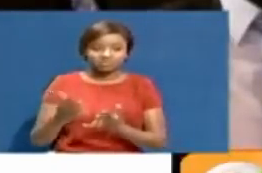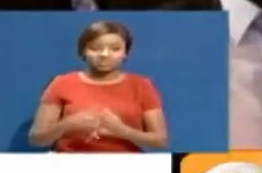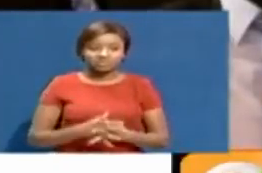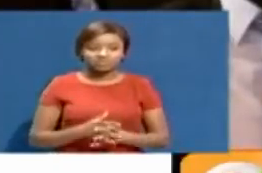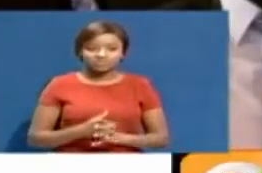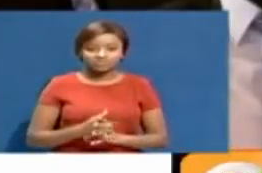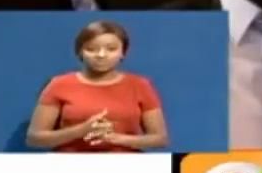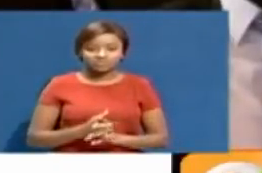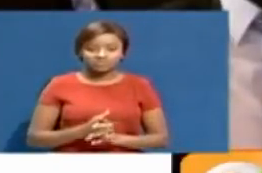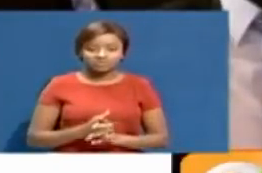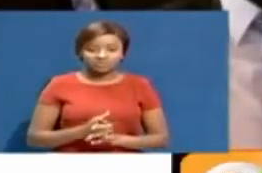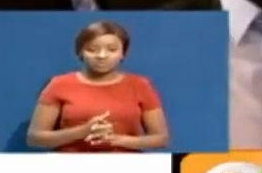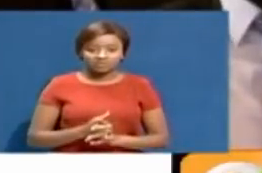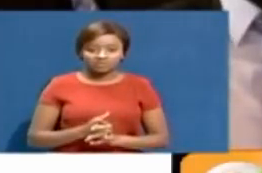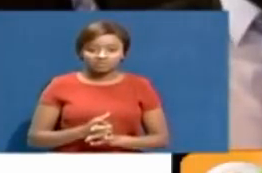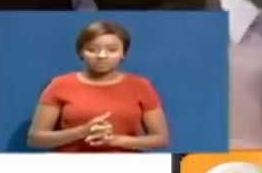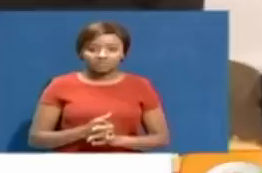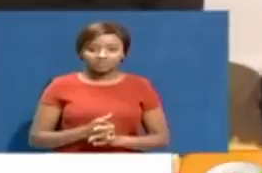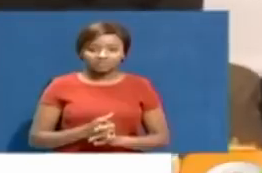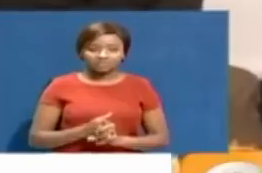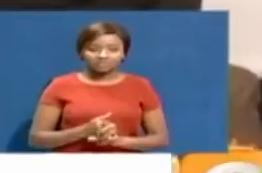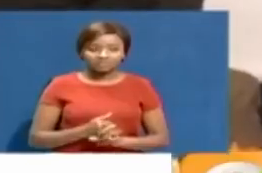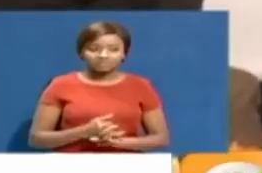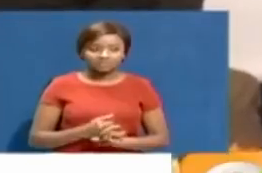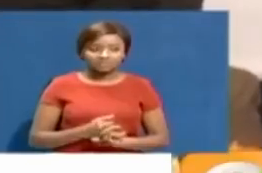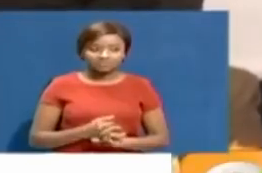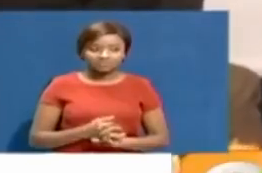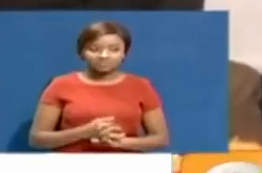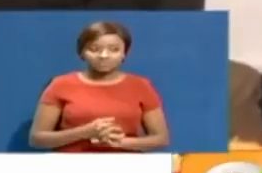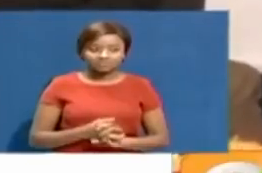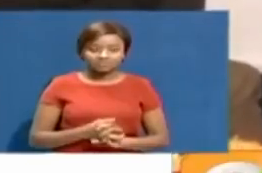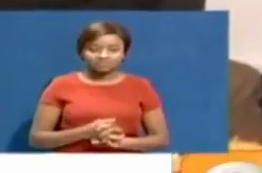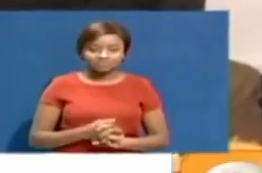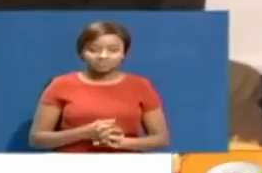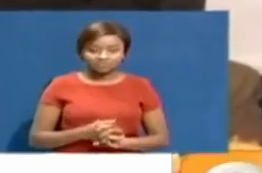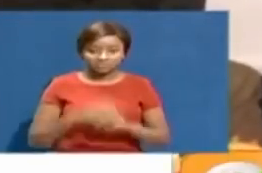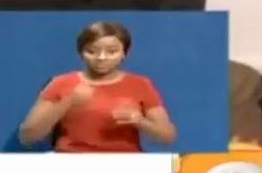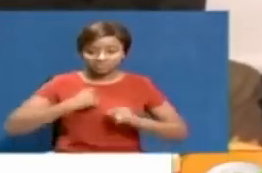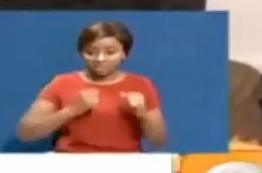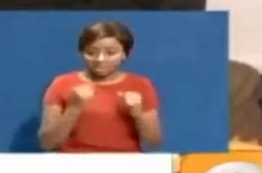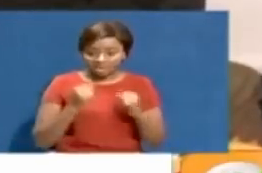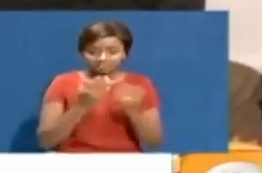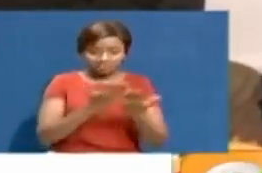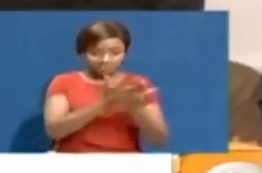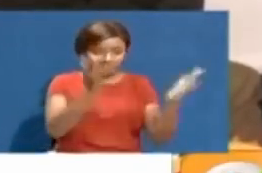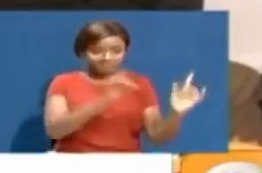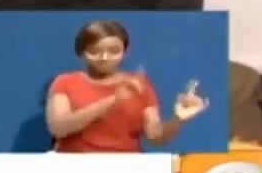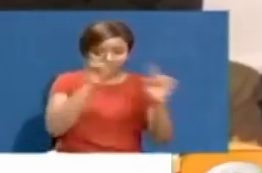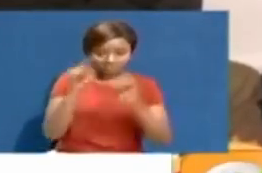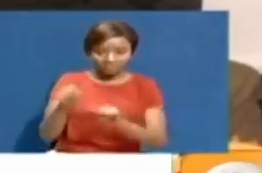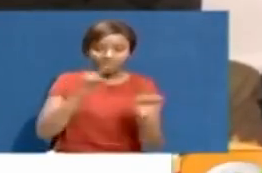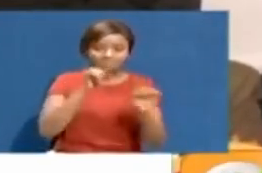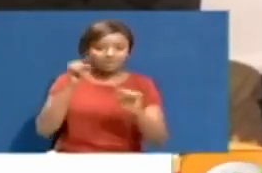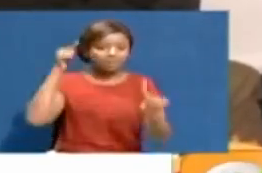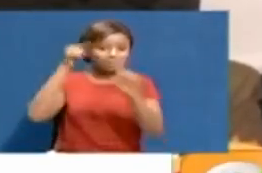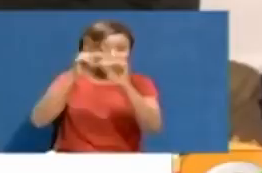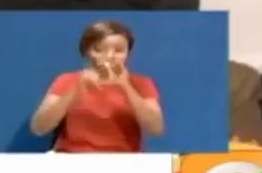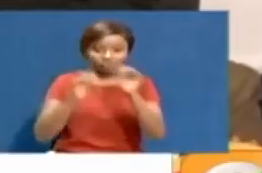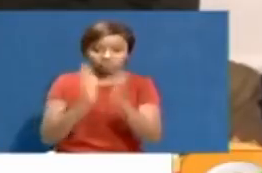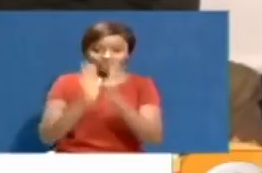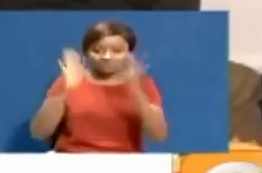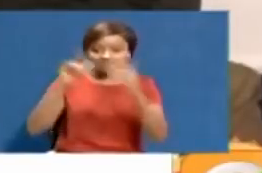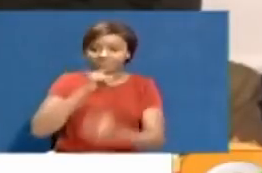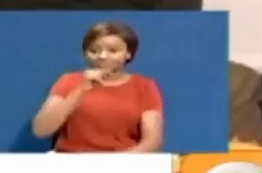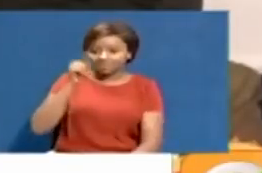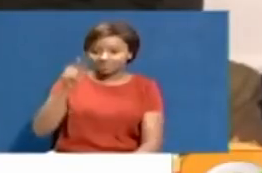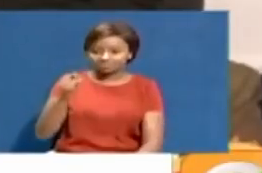ya kumpa heshima zake za mwisho. I'm very happy that you have come to honor not only this great man but